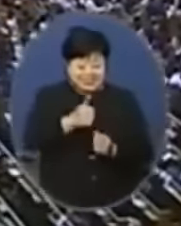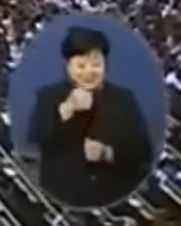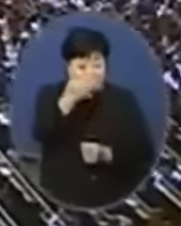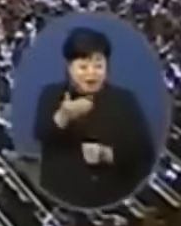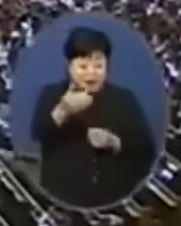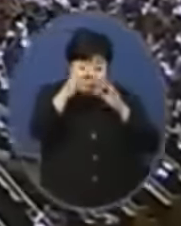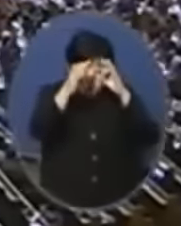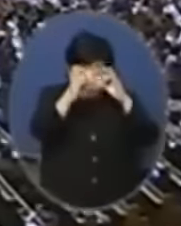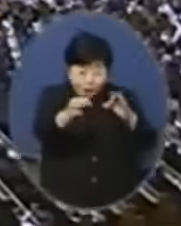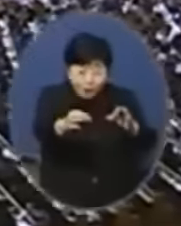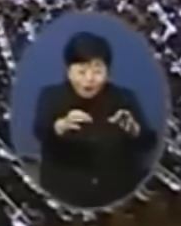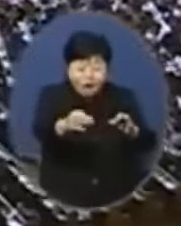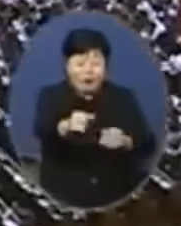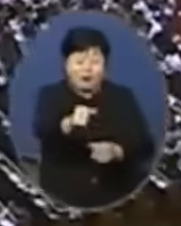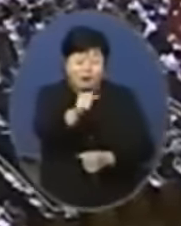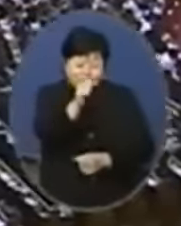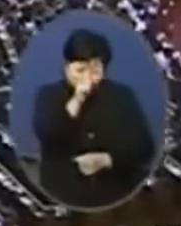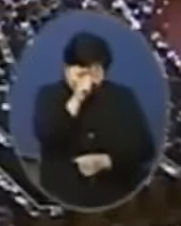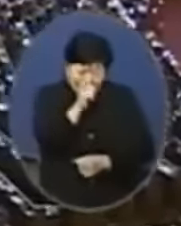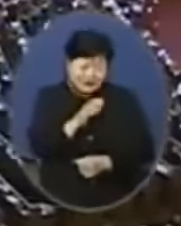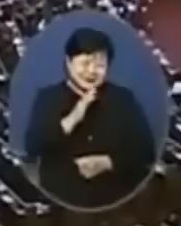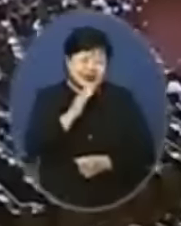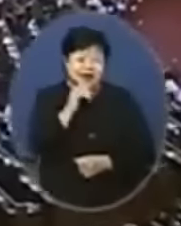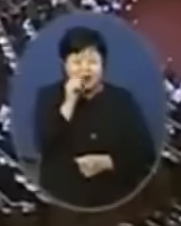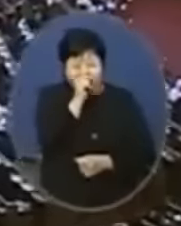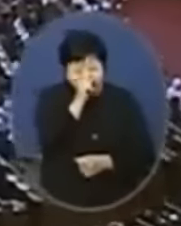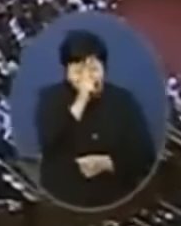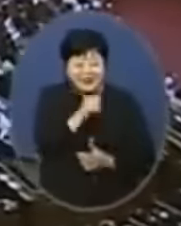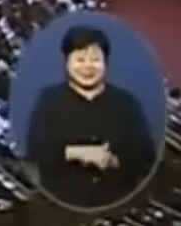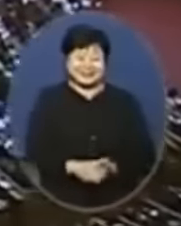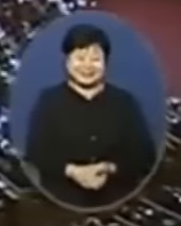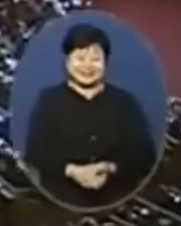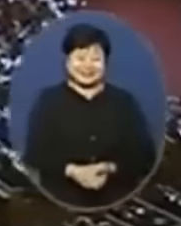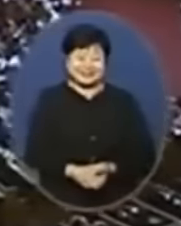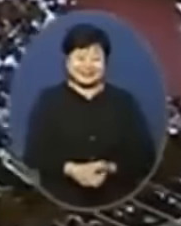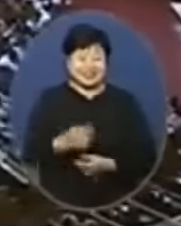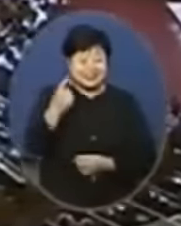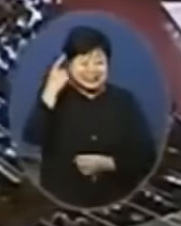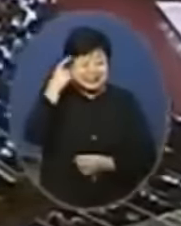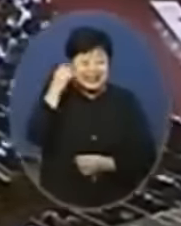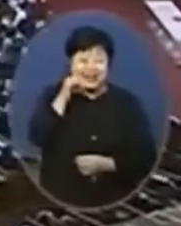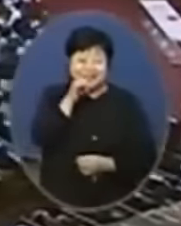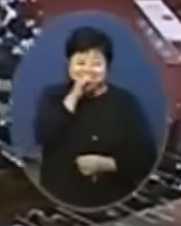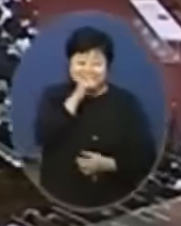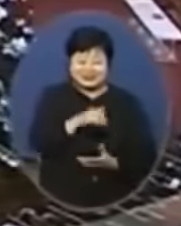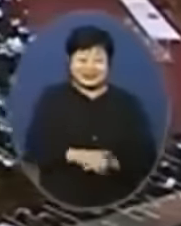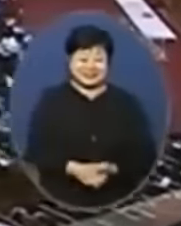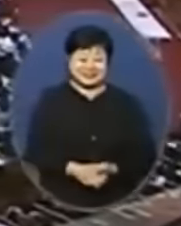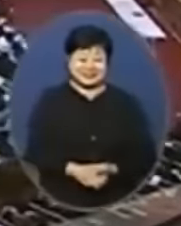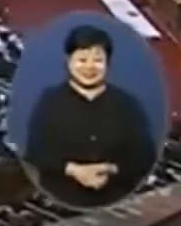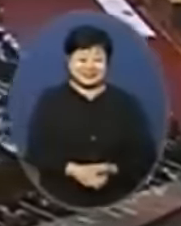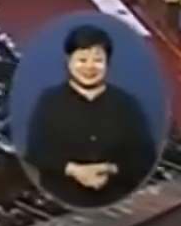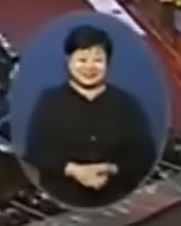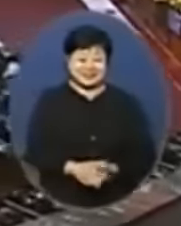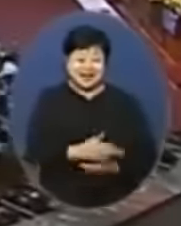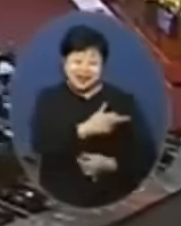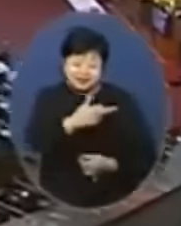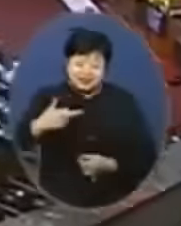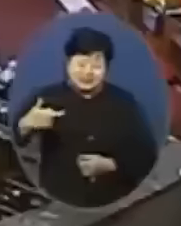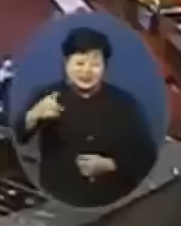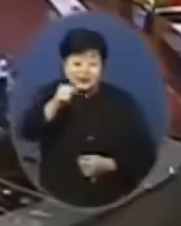여러분 보시고도 참 좋다 그렇게 생각하는 것입니다. 심히